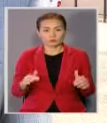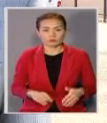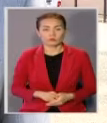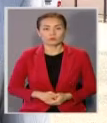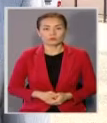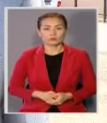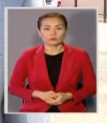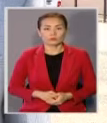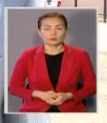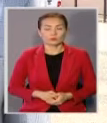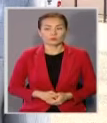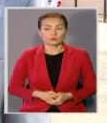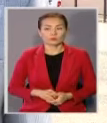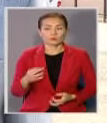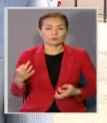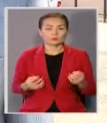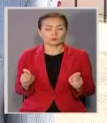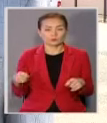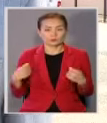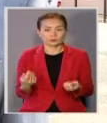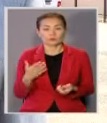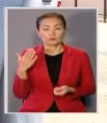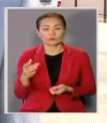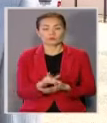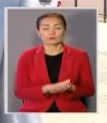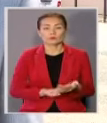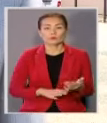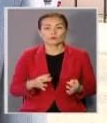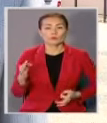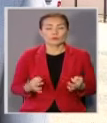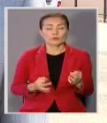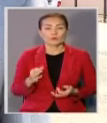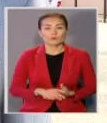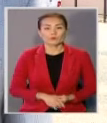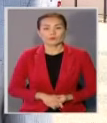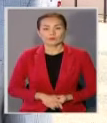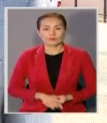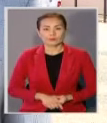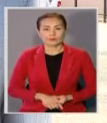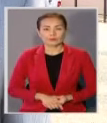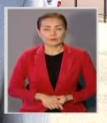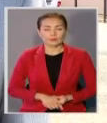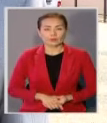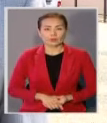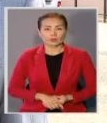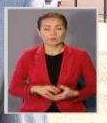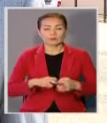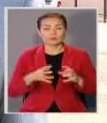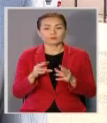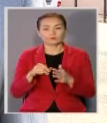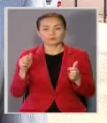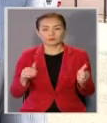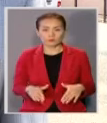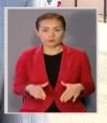шешілуінде сотқа беріліп, одан судьяның алдына барған мәселені